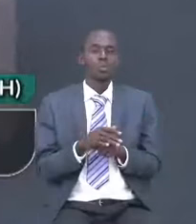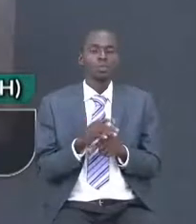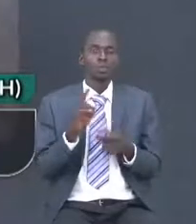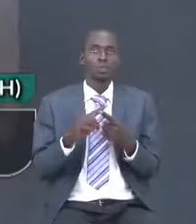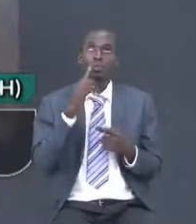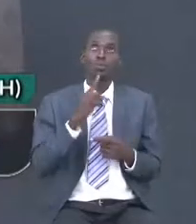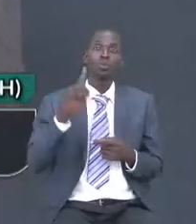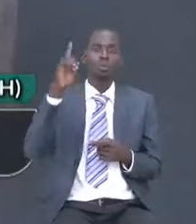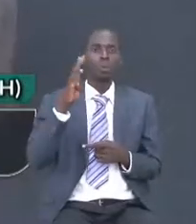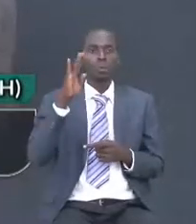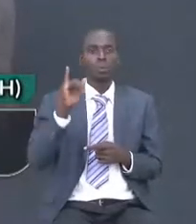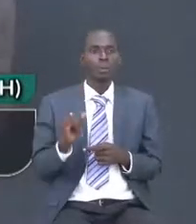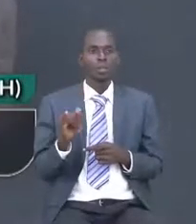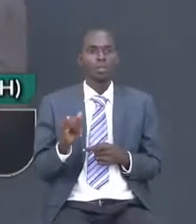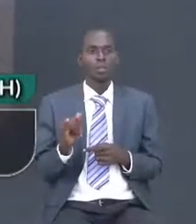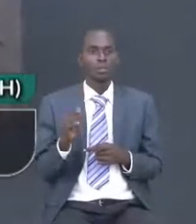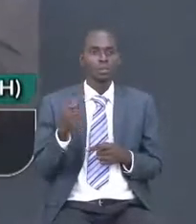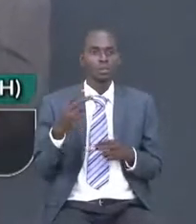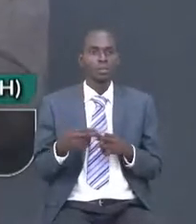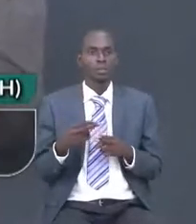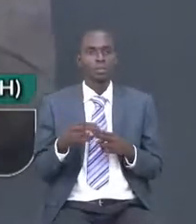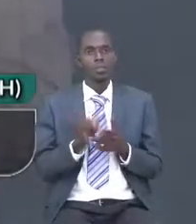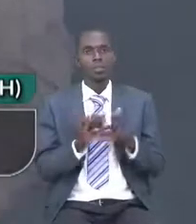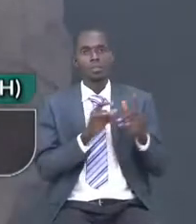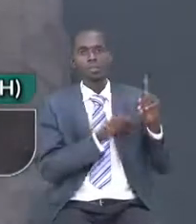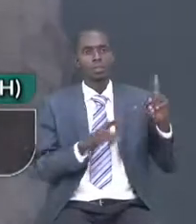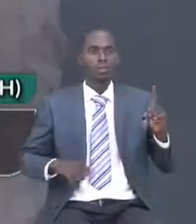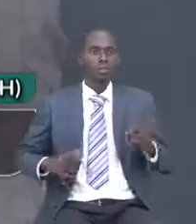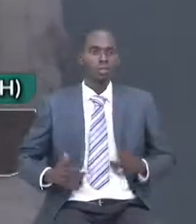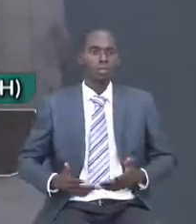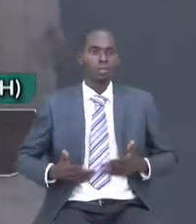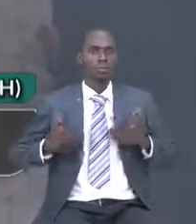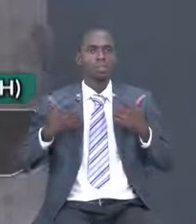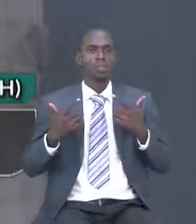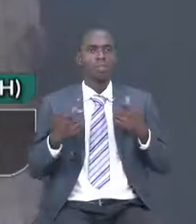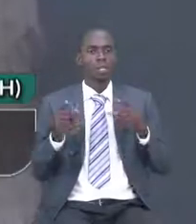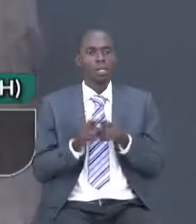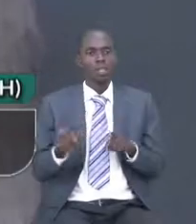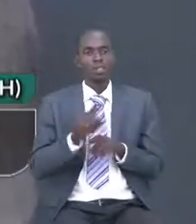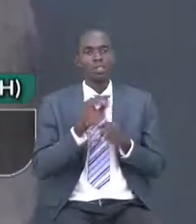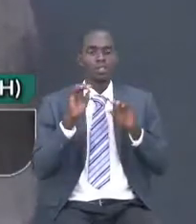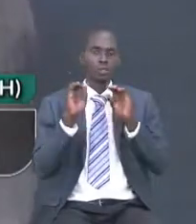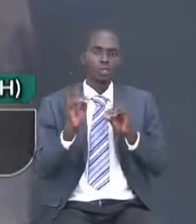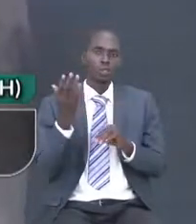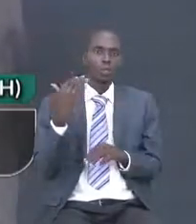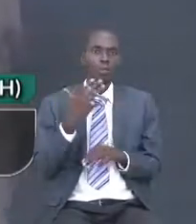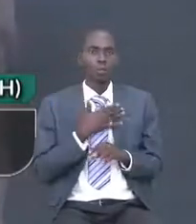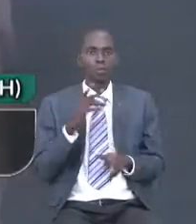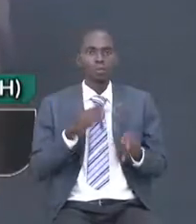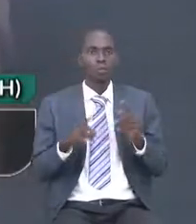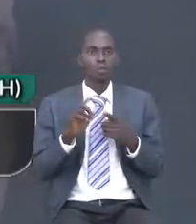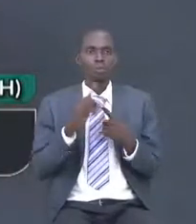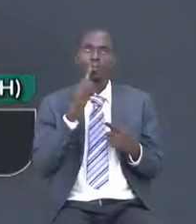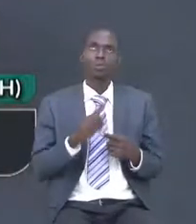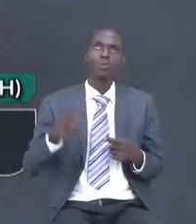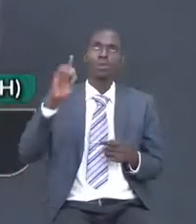Si jure par mon nom en disant l'Éternel est vivant, comme ils ont enseigné à mon